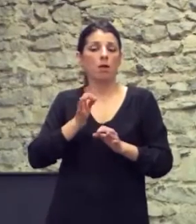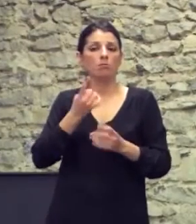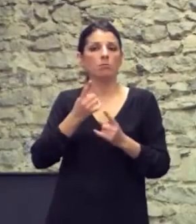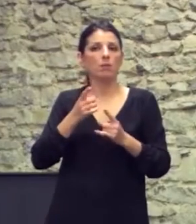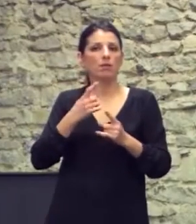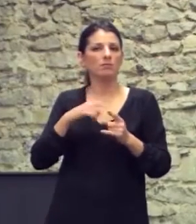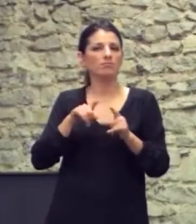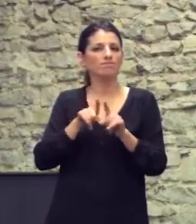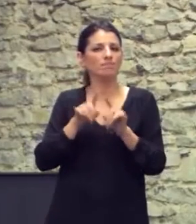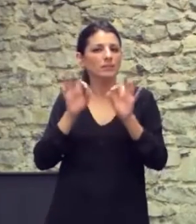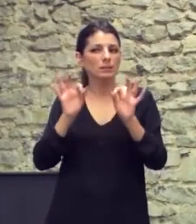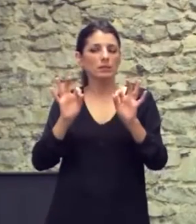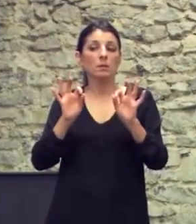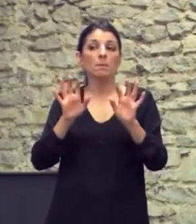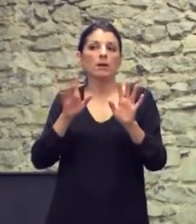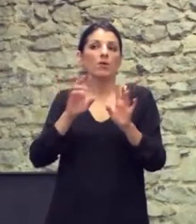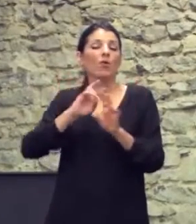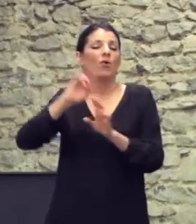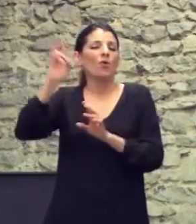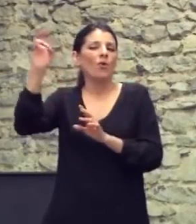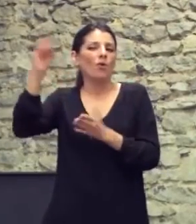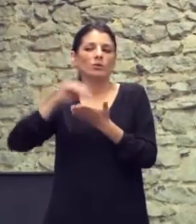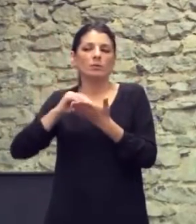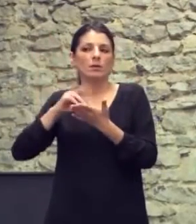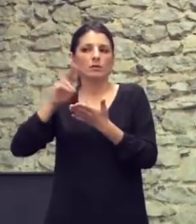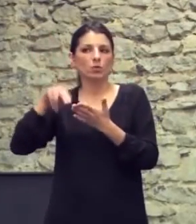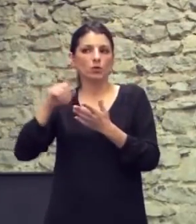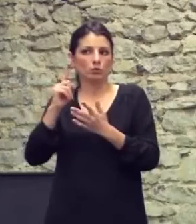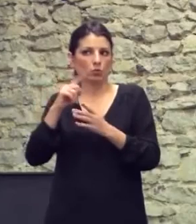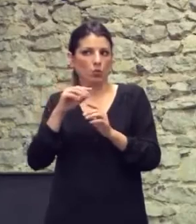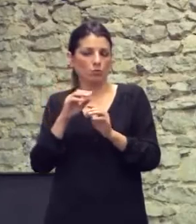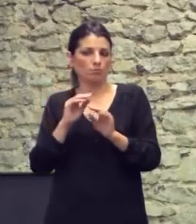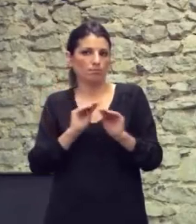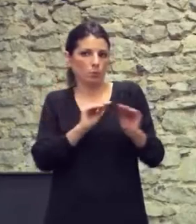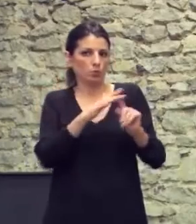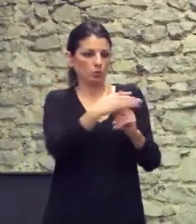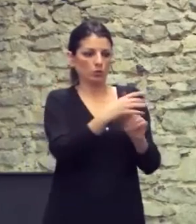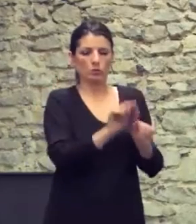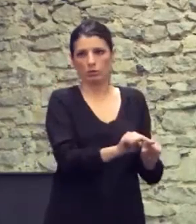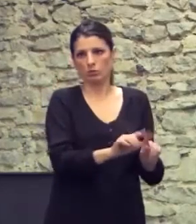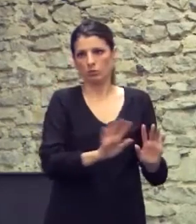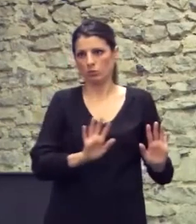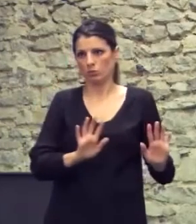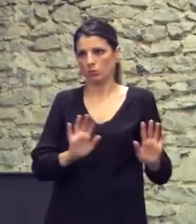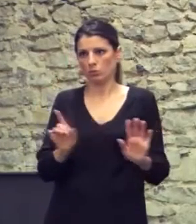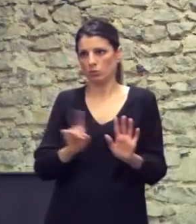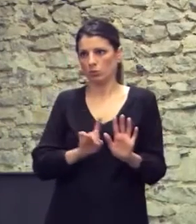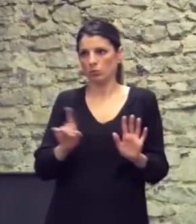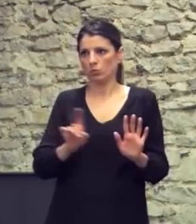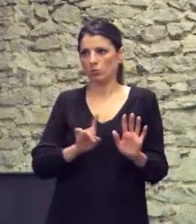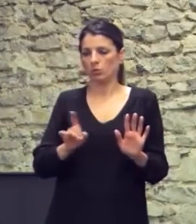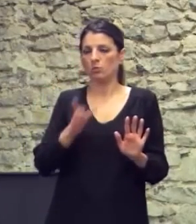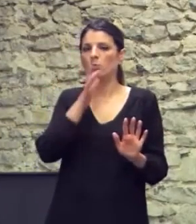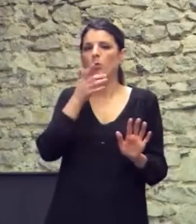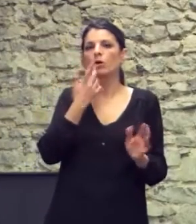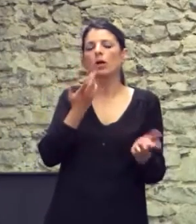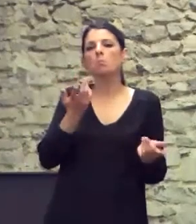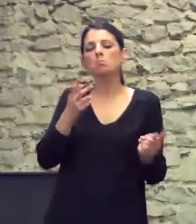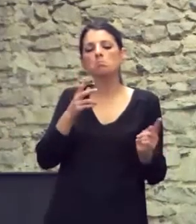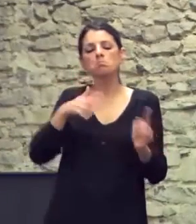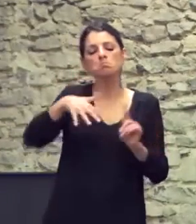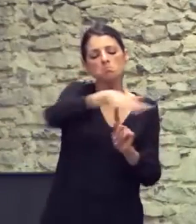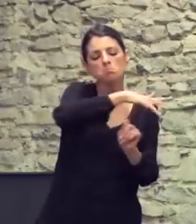da. Baina gehien bat beldurtzen dagoena da, horrela begiratzen dugunean norena da arazoa.